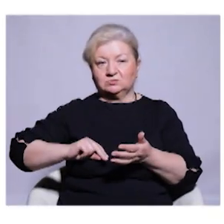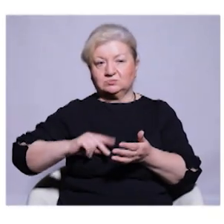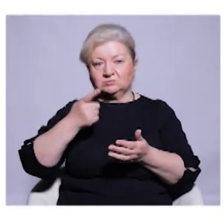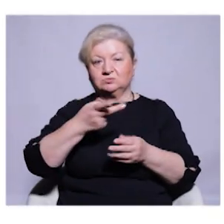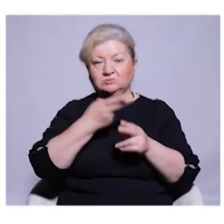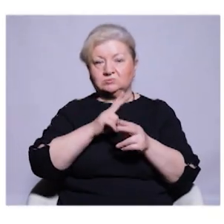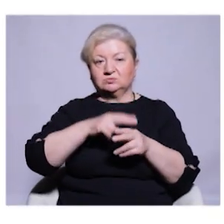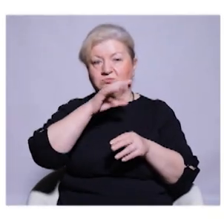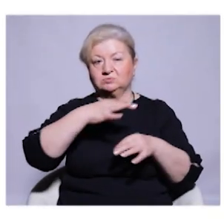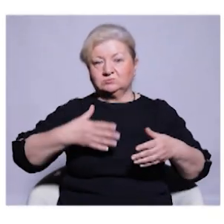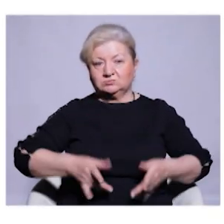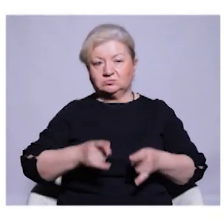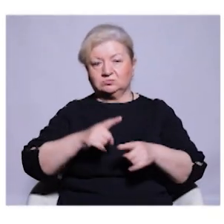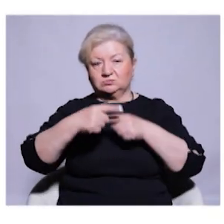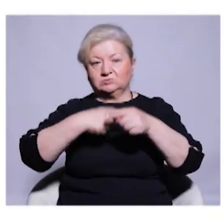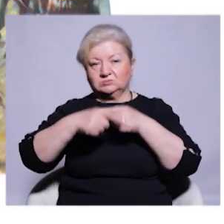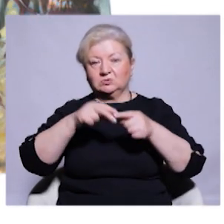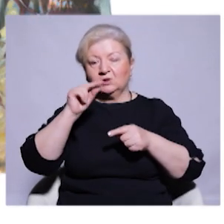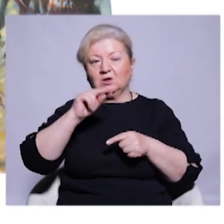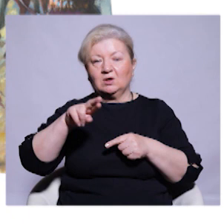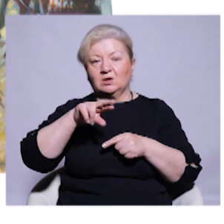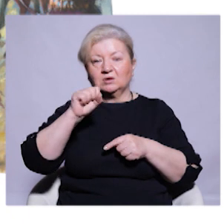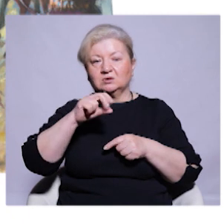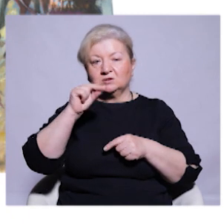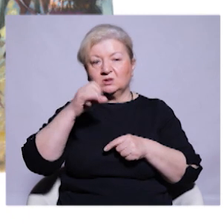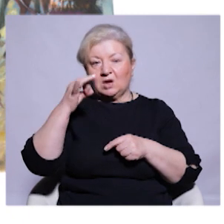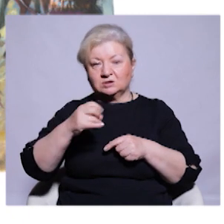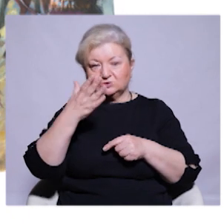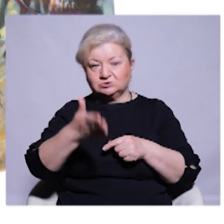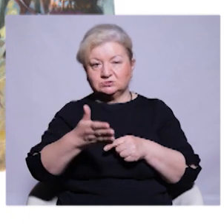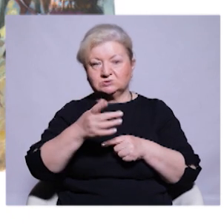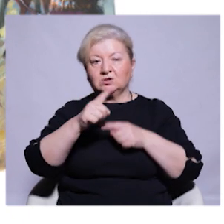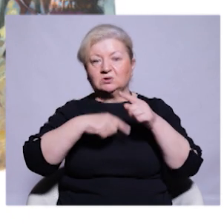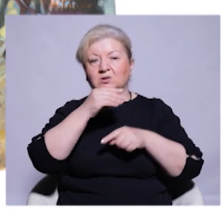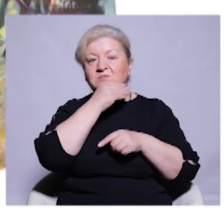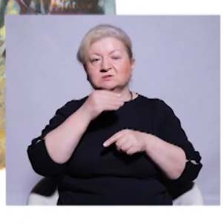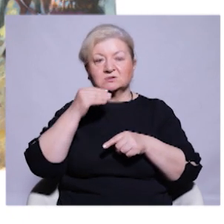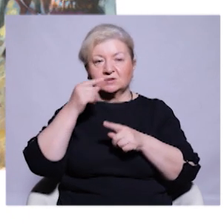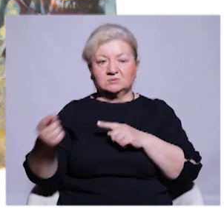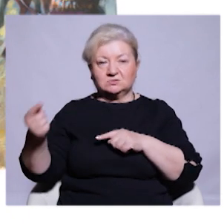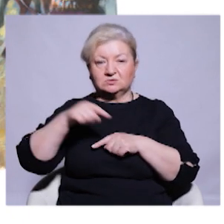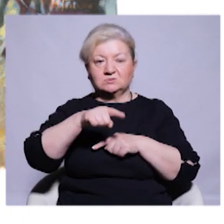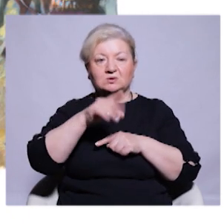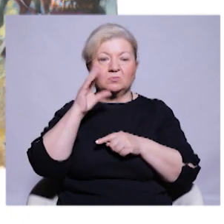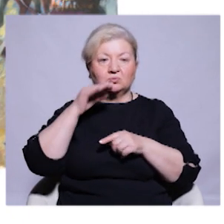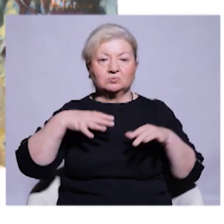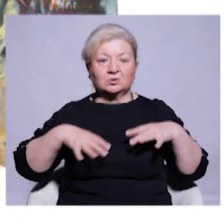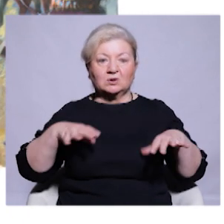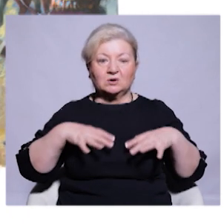ბალანდუხთან შეეძინება მას შემდეგ მემკვიდრე დაჩი. ვახტანგი ბრუნდება მცხეთაში და ამ დროს